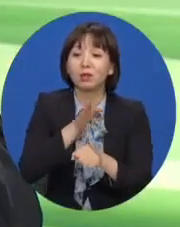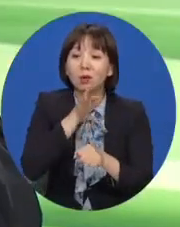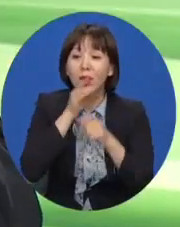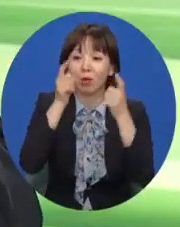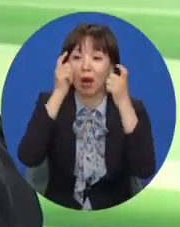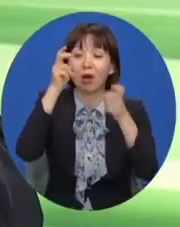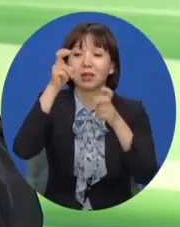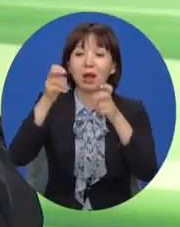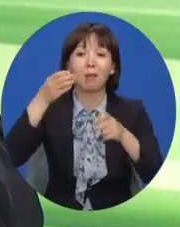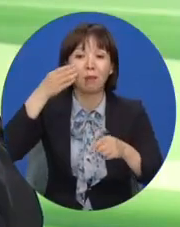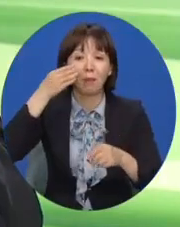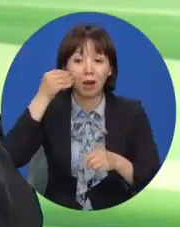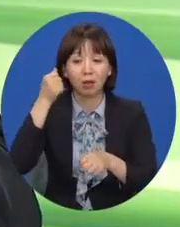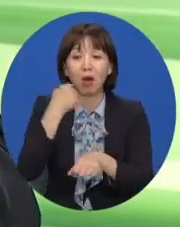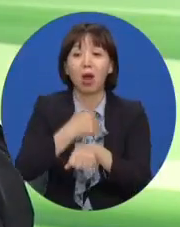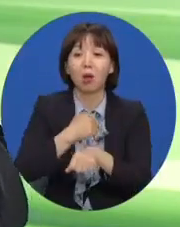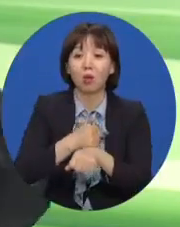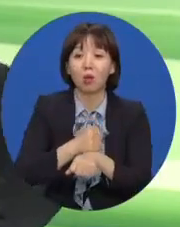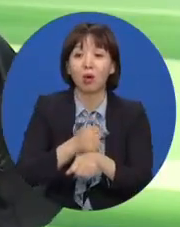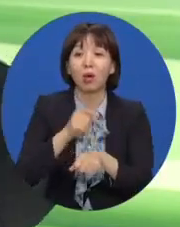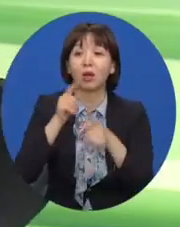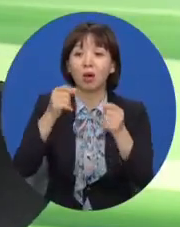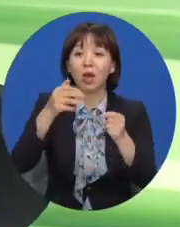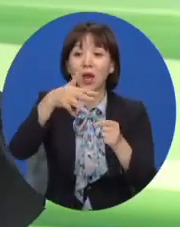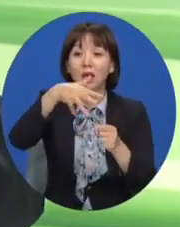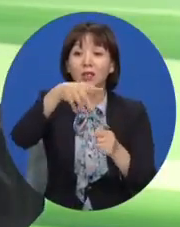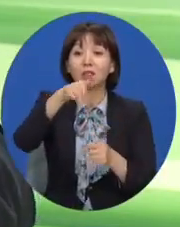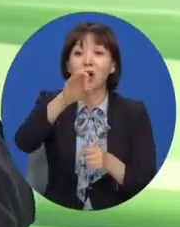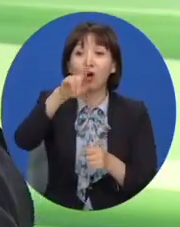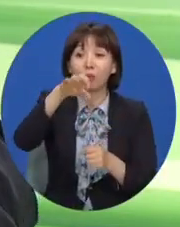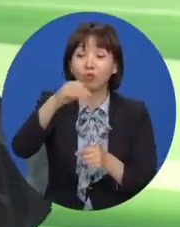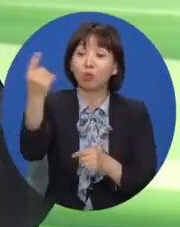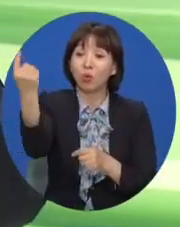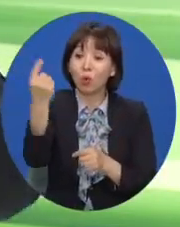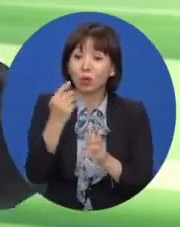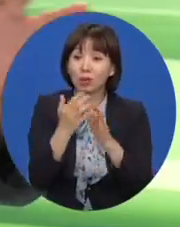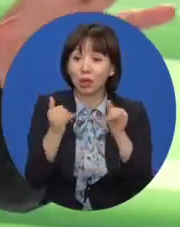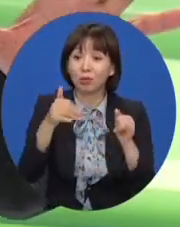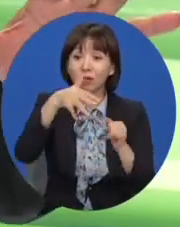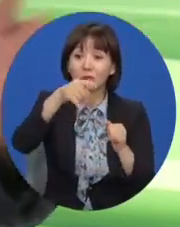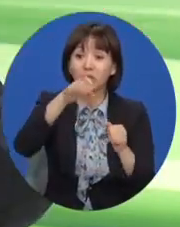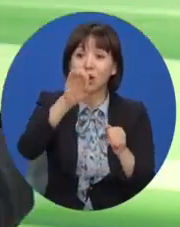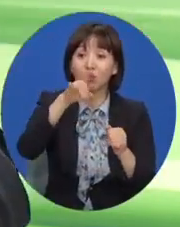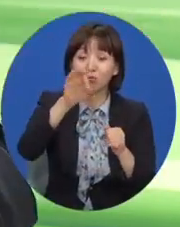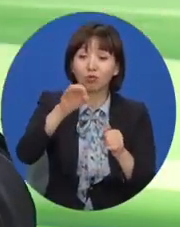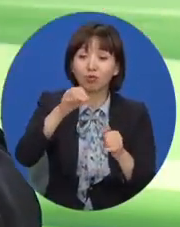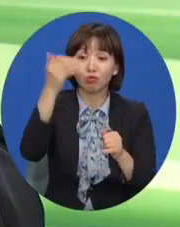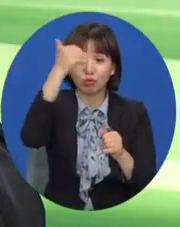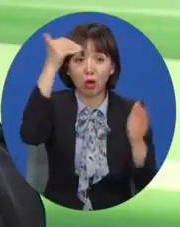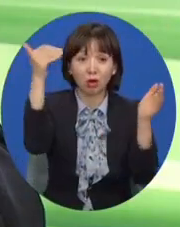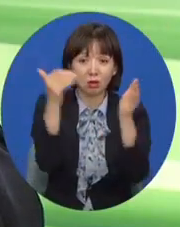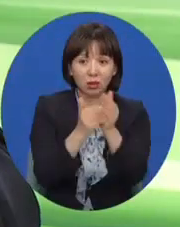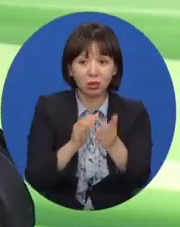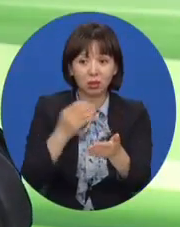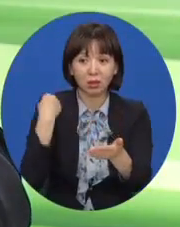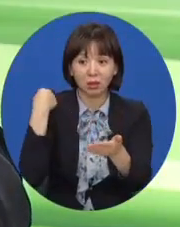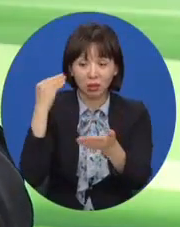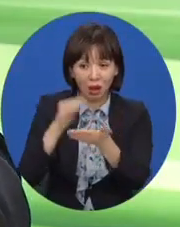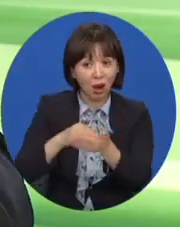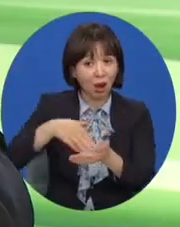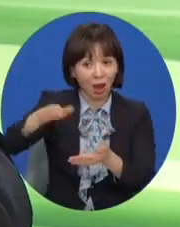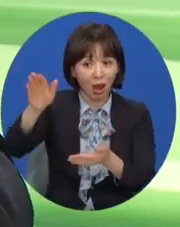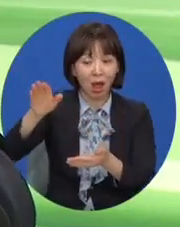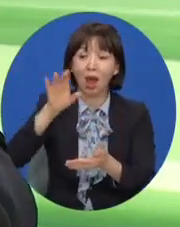관광 사업을 활성화시키고 이렇게 청풍에서 오시는 분들을 청풍만 구경하고 돌아가면 안 되지 않느냐